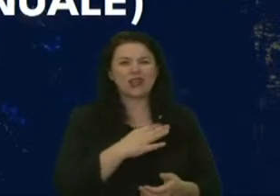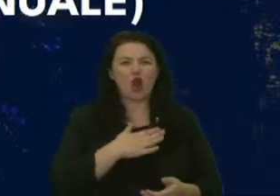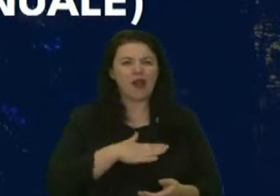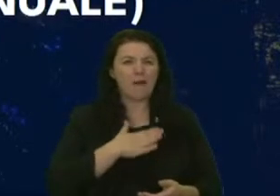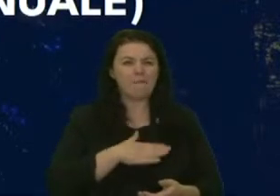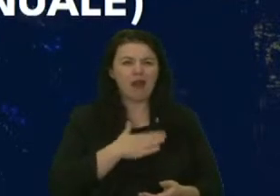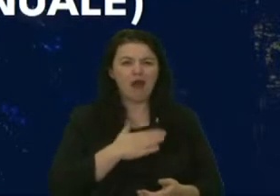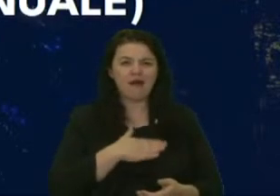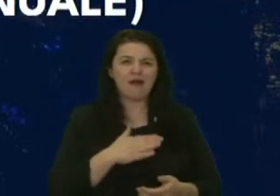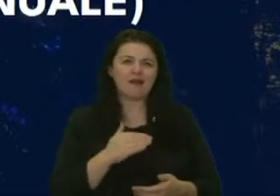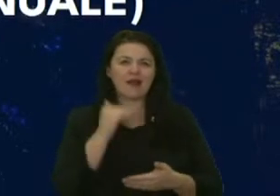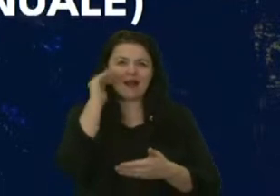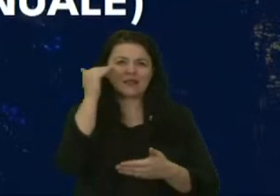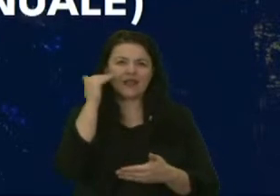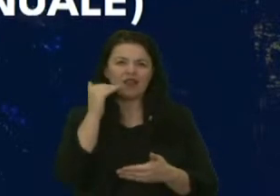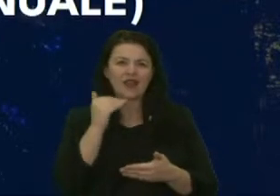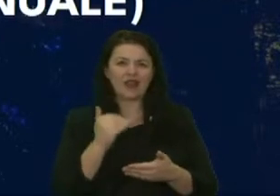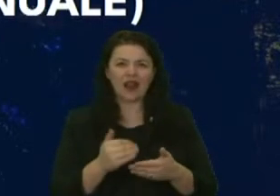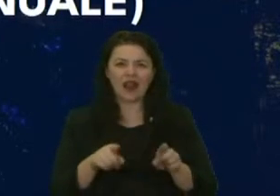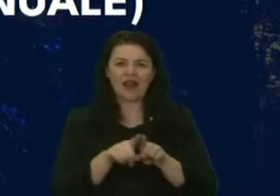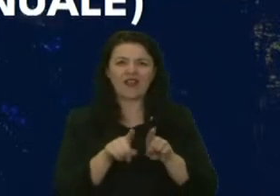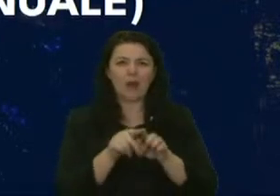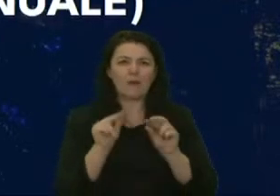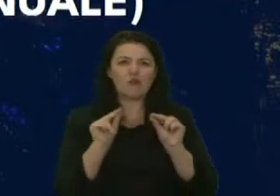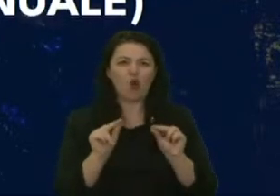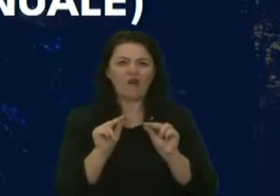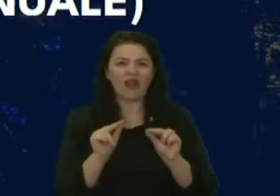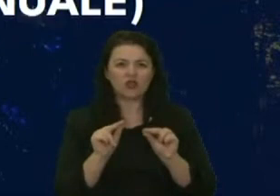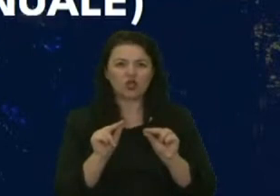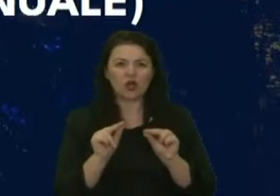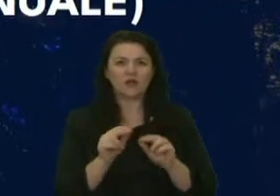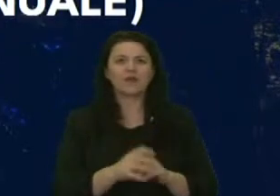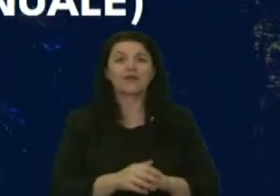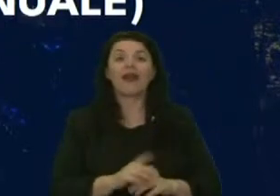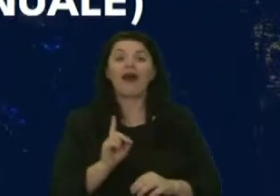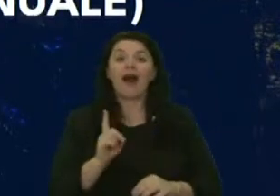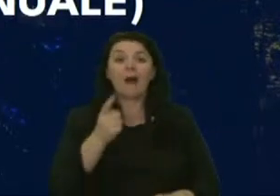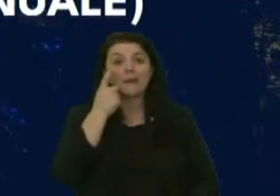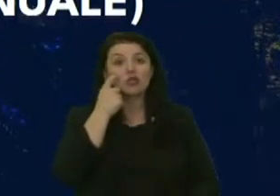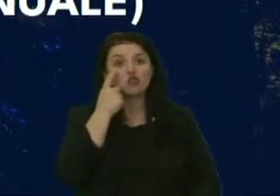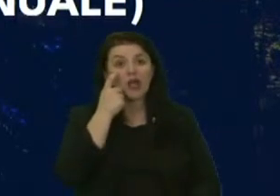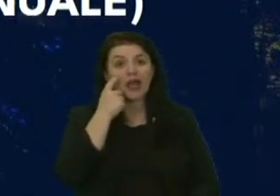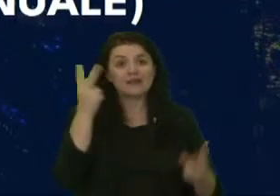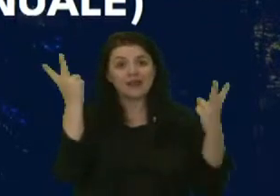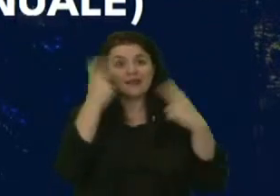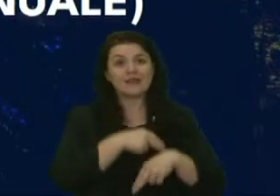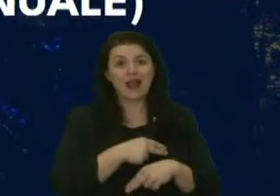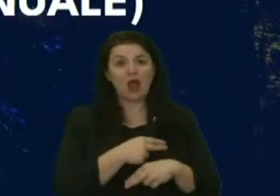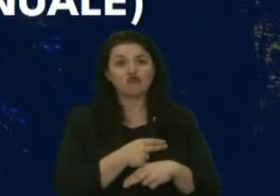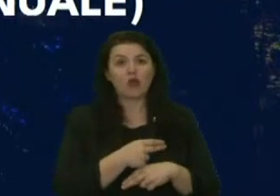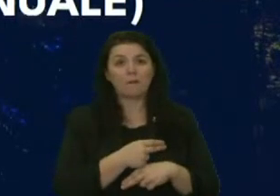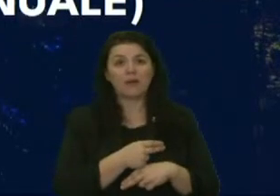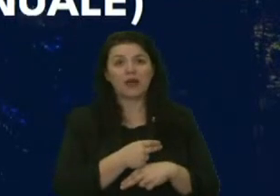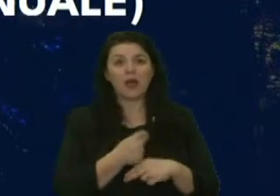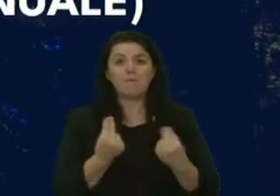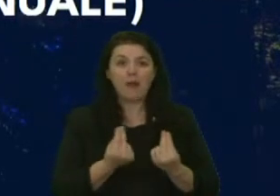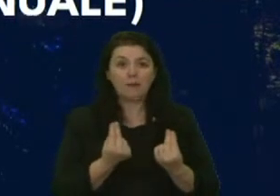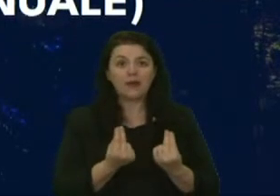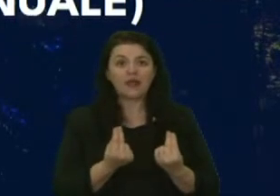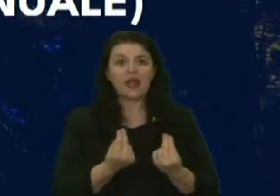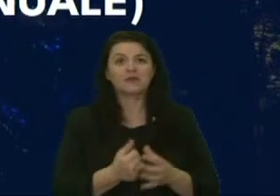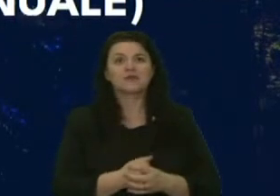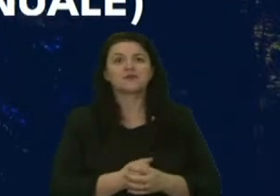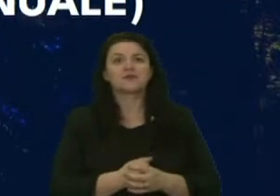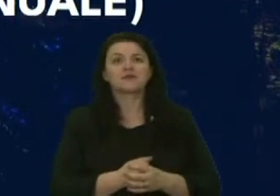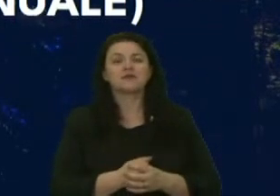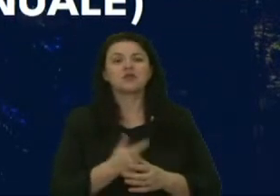clasificare didactică așa cum face domnul profesor nu la curs dar am încercat să înțelegem mai mai mai bine deci